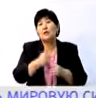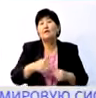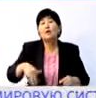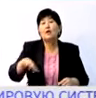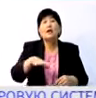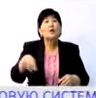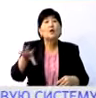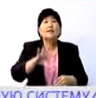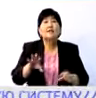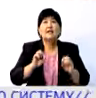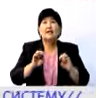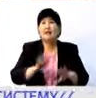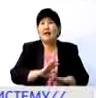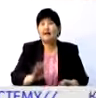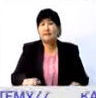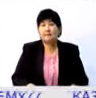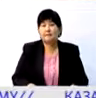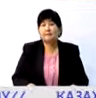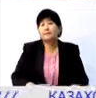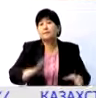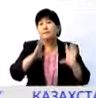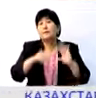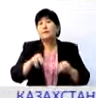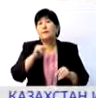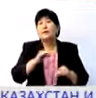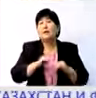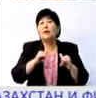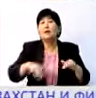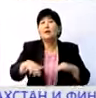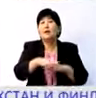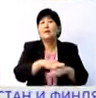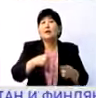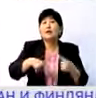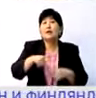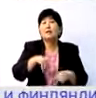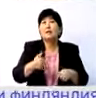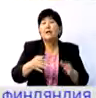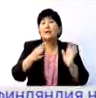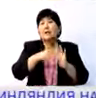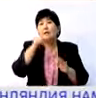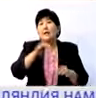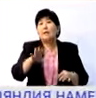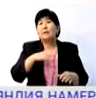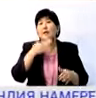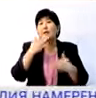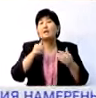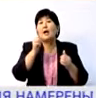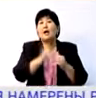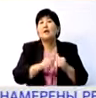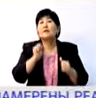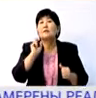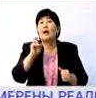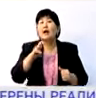но не все сдали. Итоги работ по развитию массового предпринимательства за 9 месяцев были спрошены с каждого